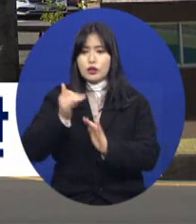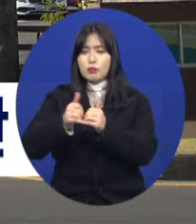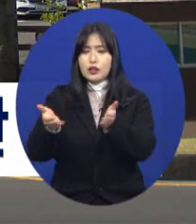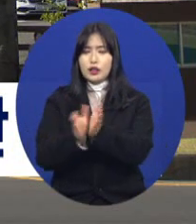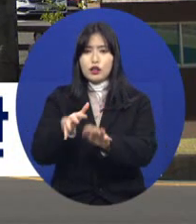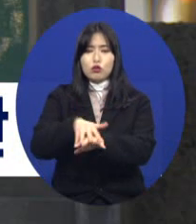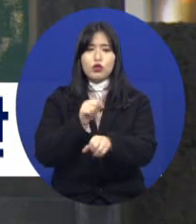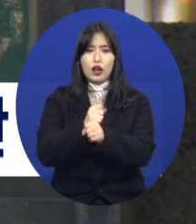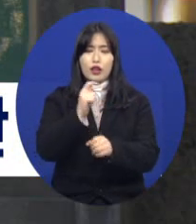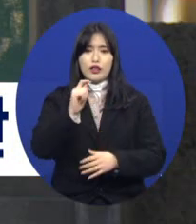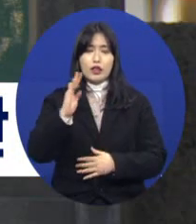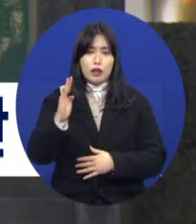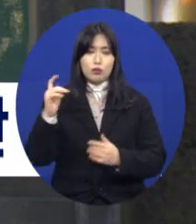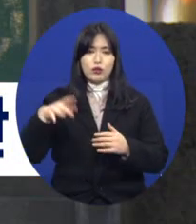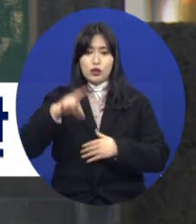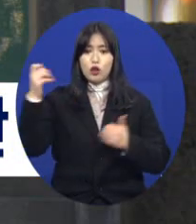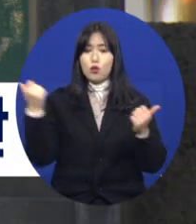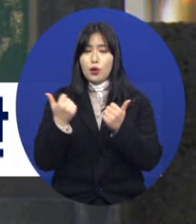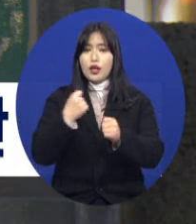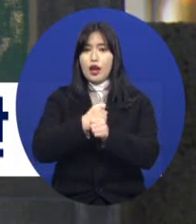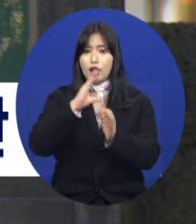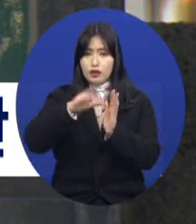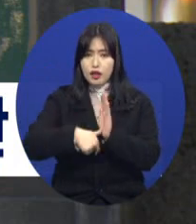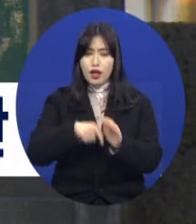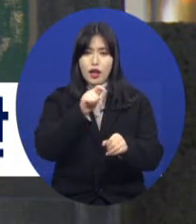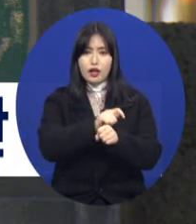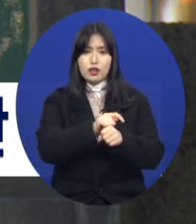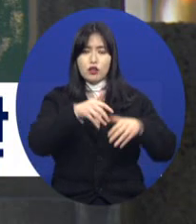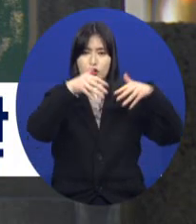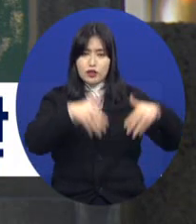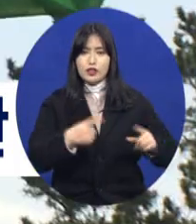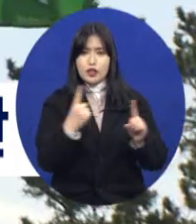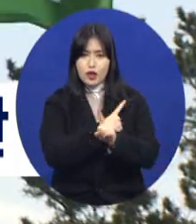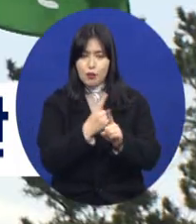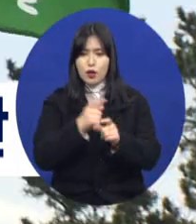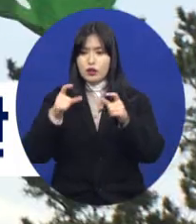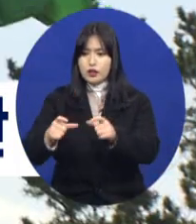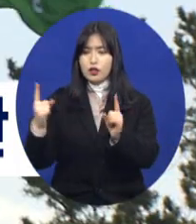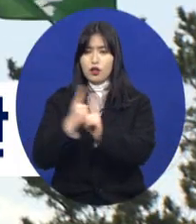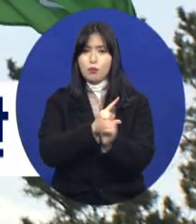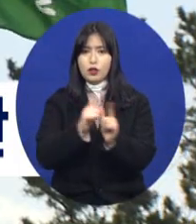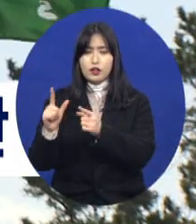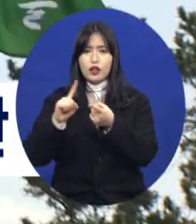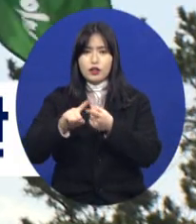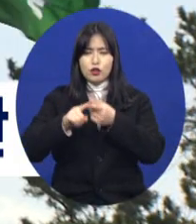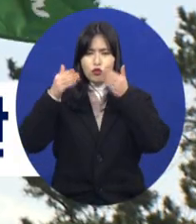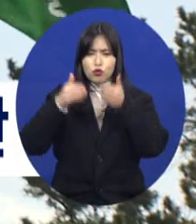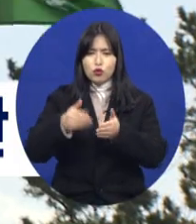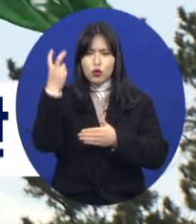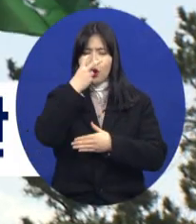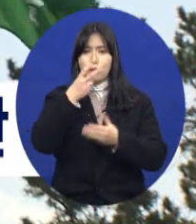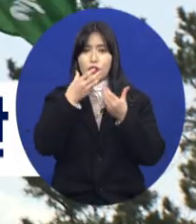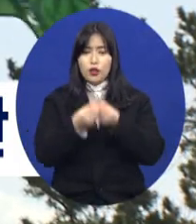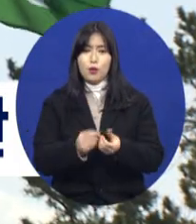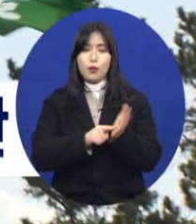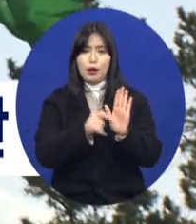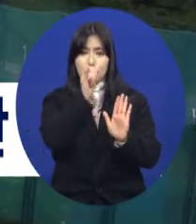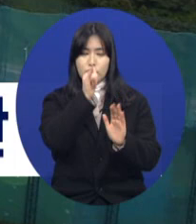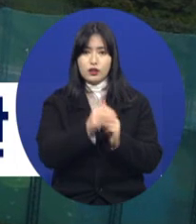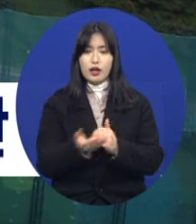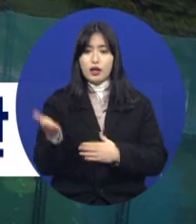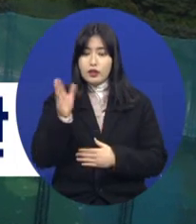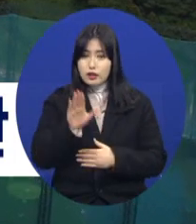tf 첫 회의를 열고 6 행정체제 개편과 행정구역 개편 등이 중점 검토 사항 이라고 밝혔습니다